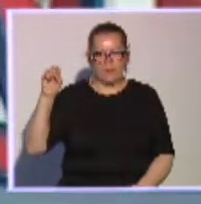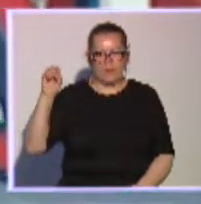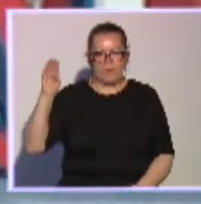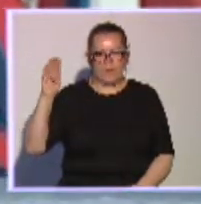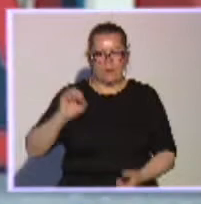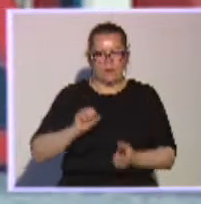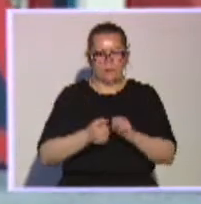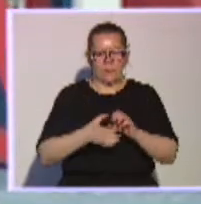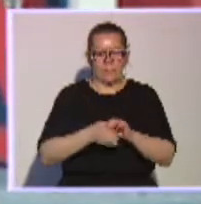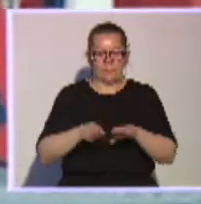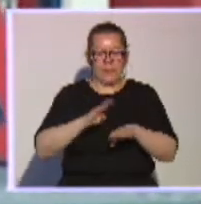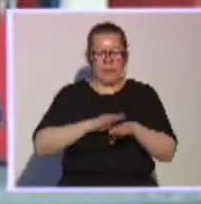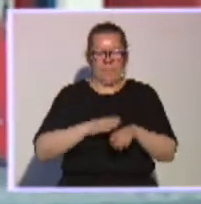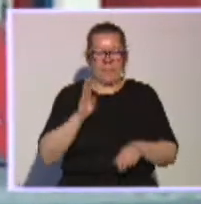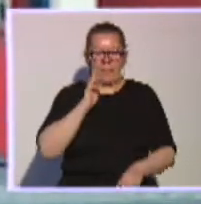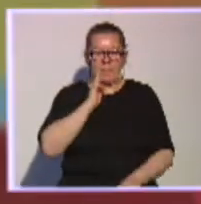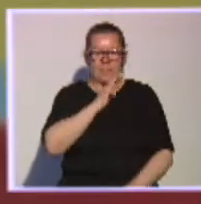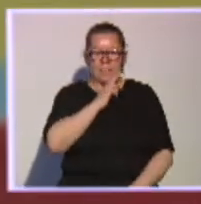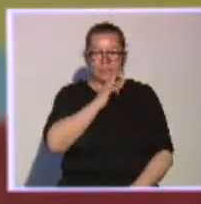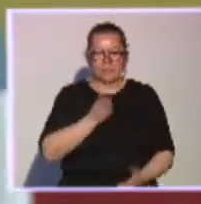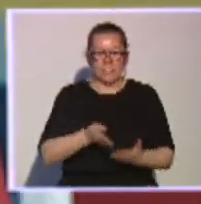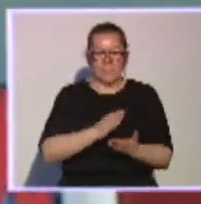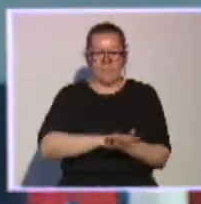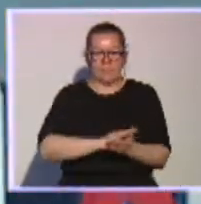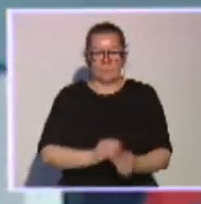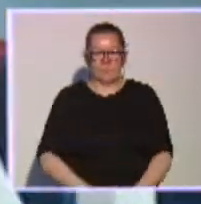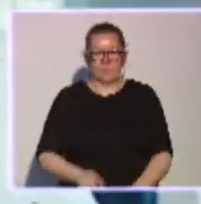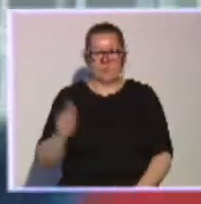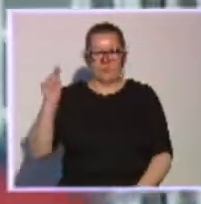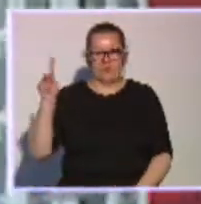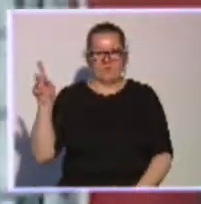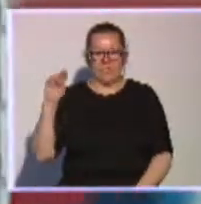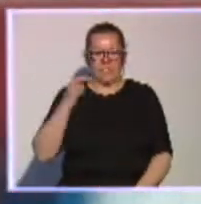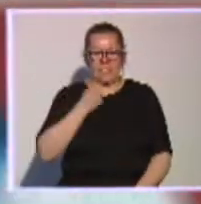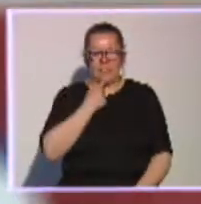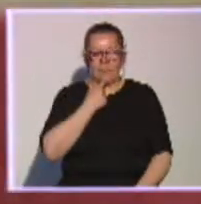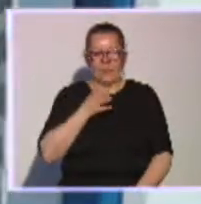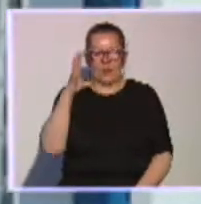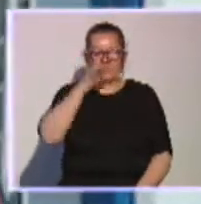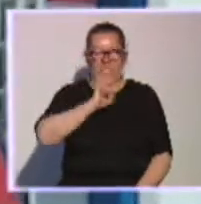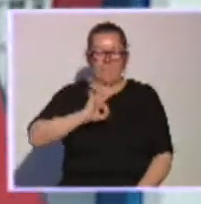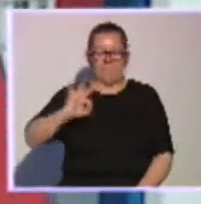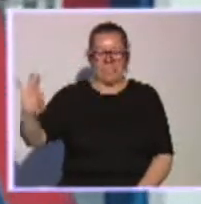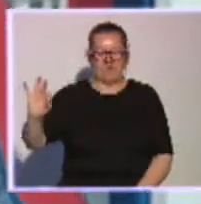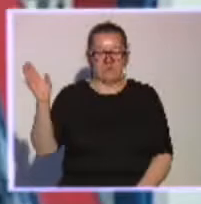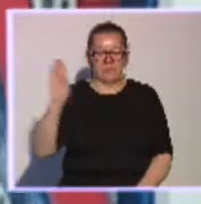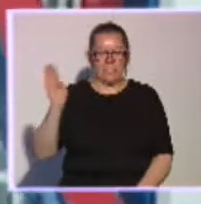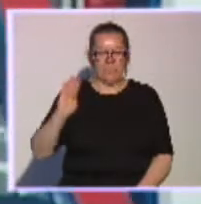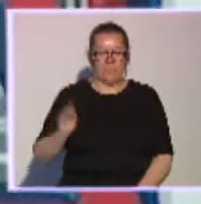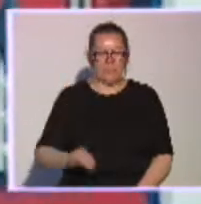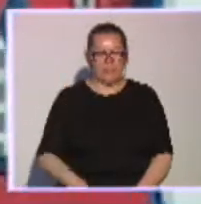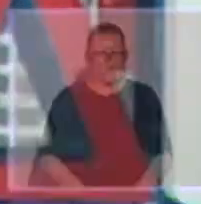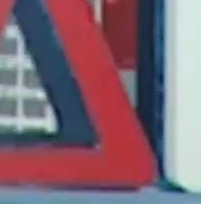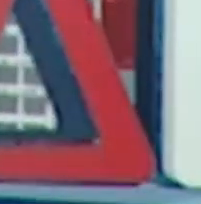0746145204. De asemenea, ne puteți contacta și pe pagina de Facebook TVR Craiova. O seară liniștită să aveți! La revedere!